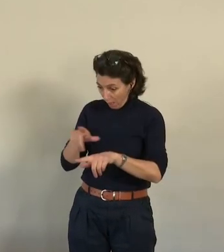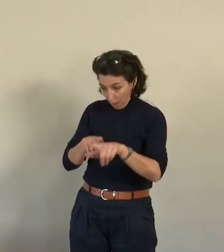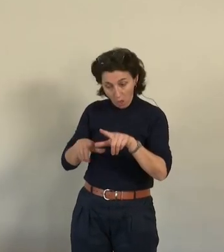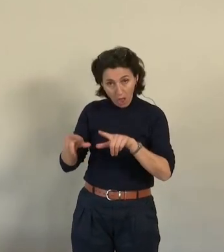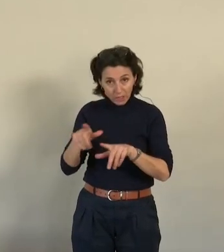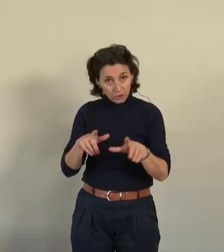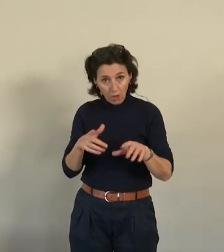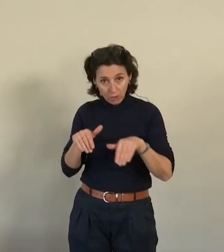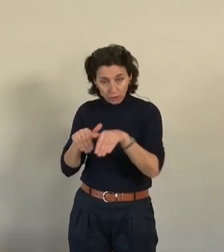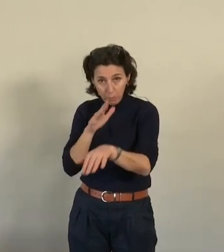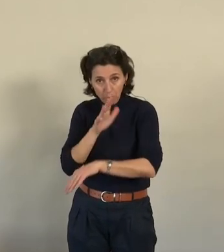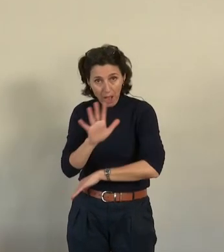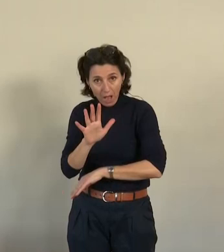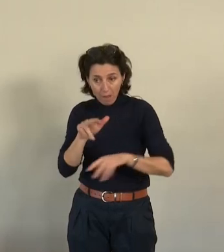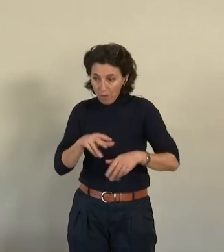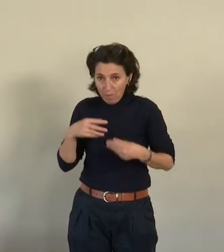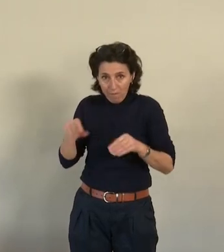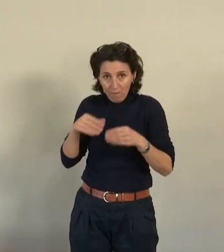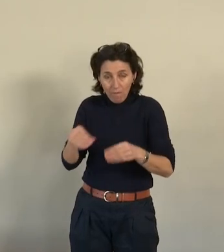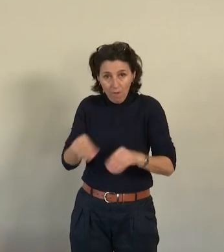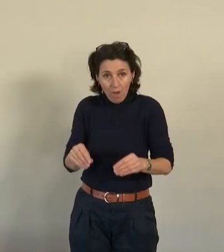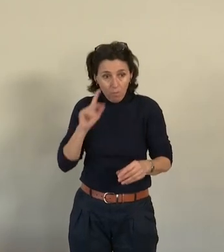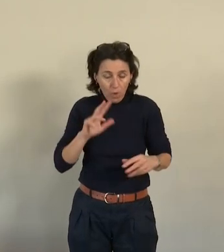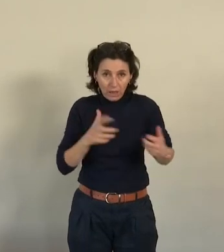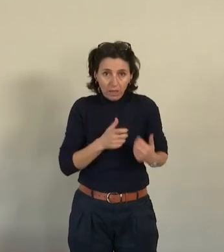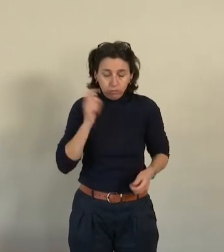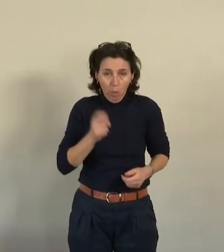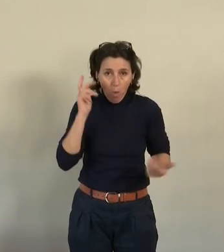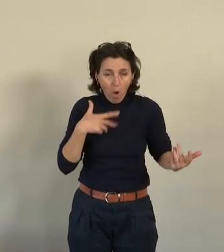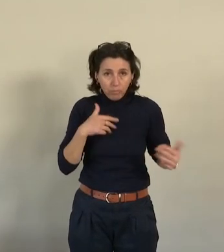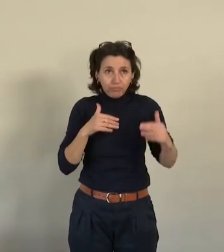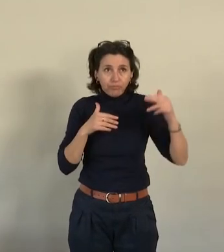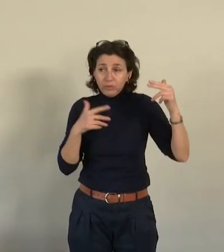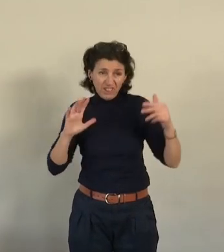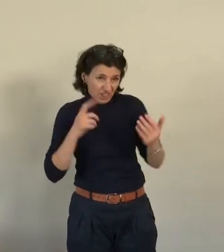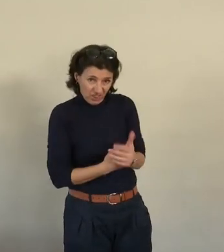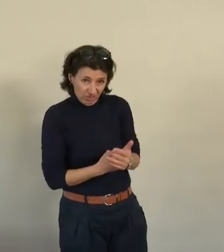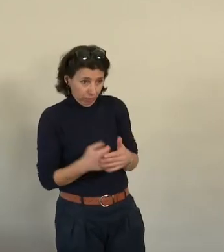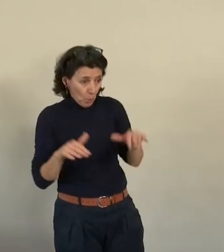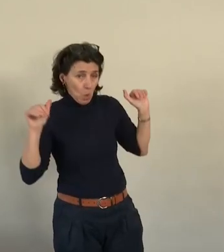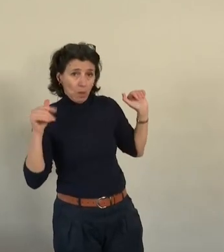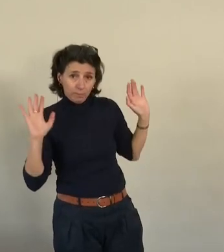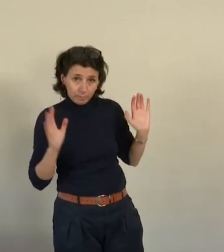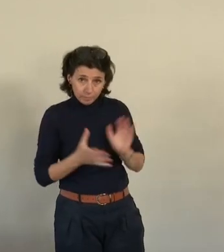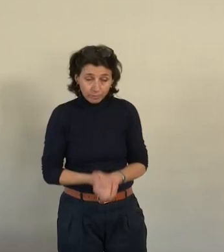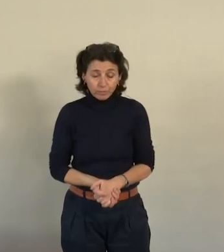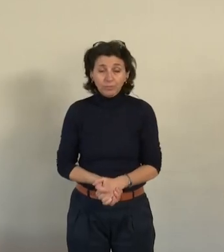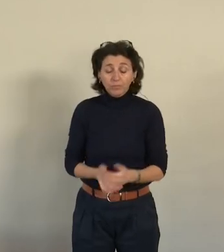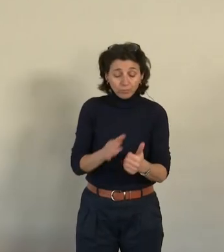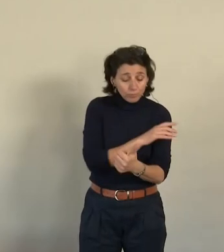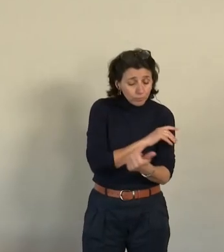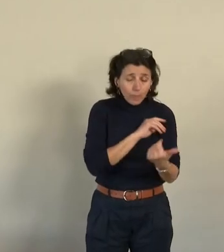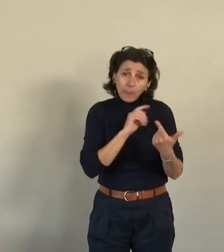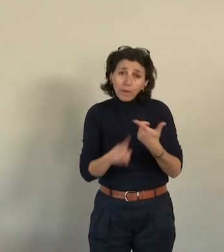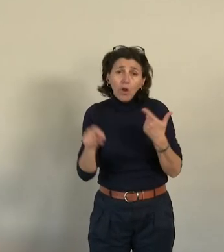vendre leurs appartements et qui d'ailleurs n'y arrive plus puisque la taxe est en tellement haute que plus personne ne veut acheter faut qu'on